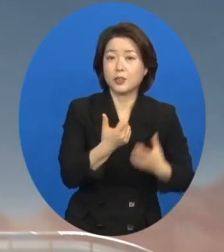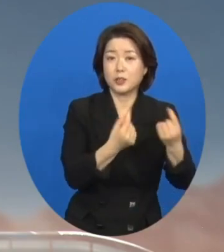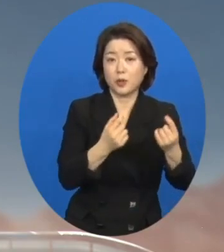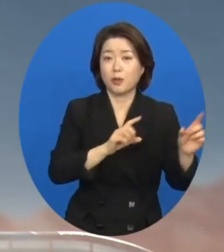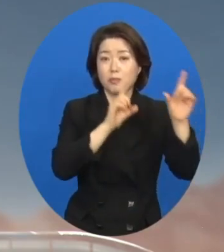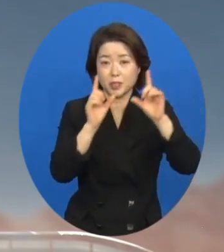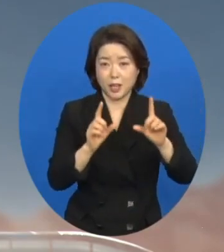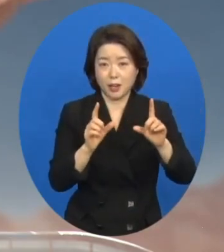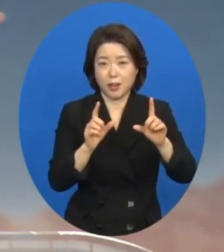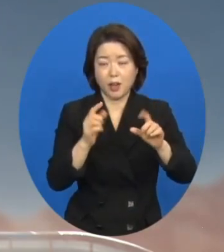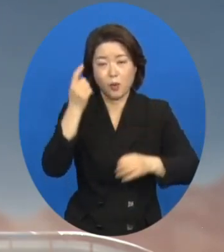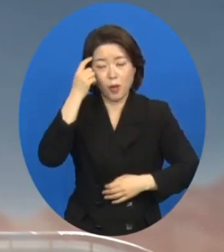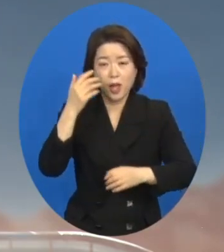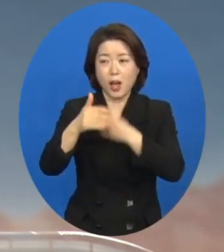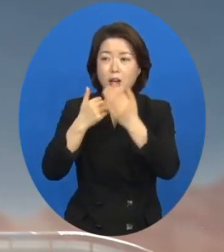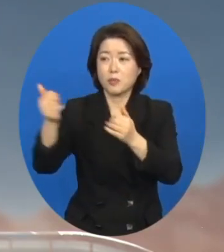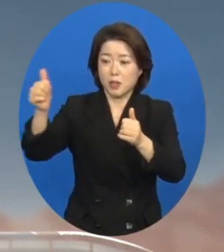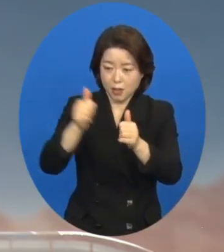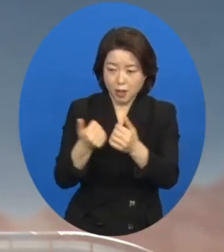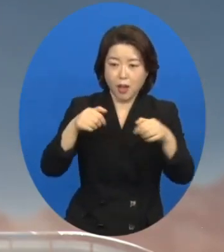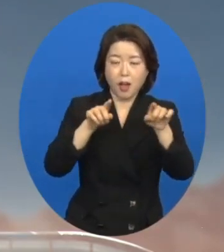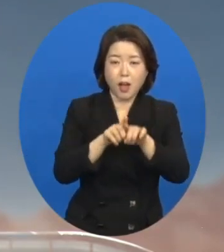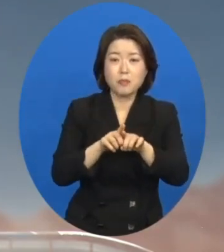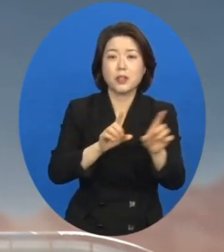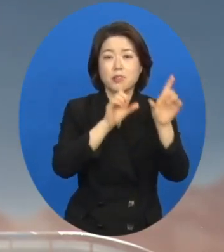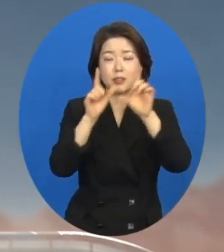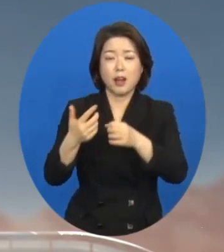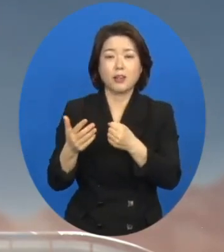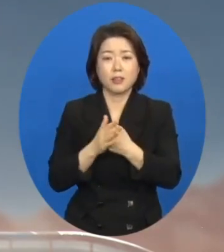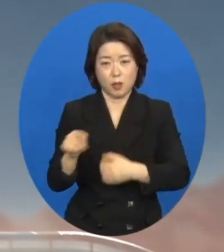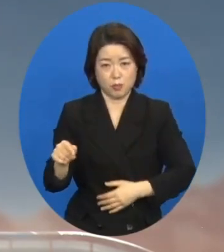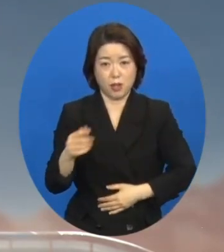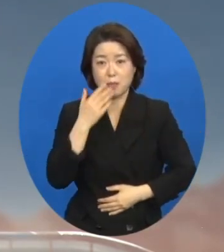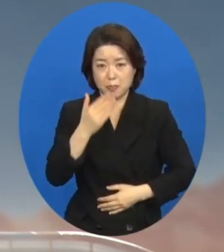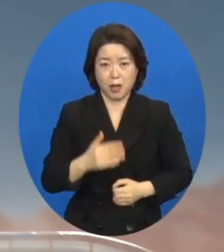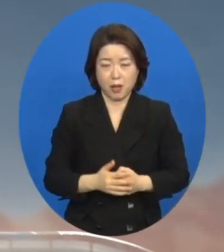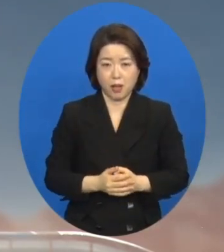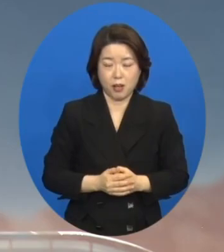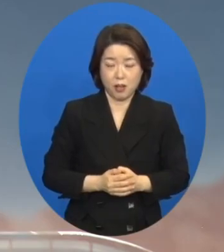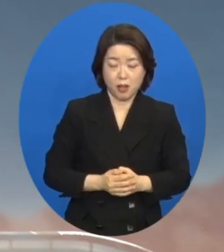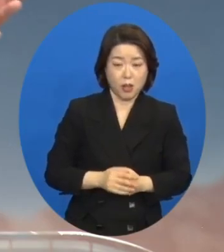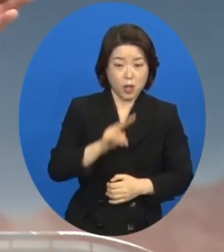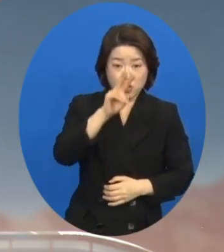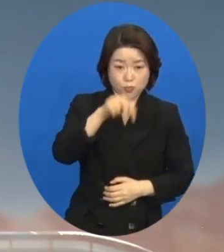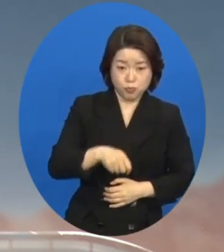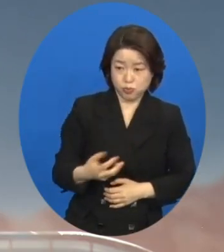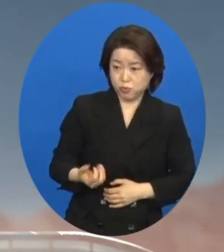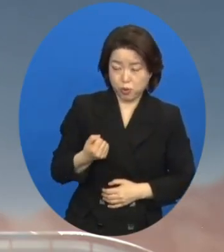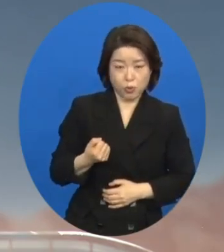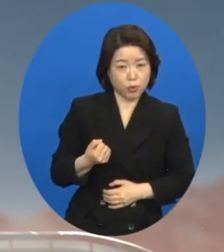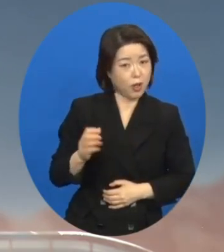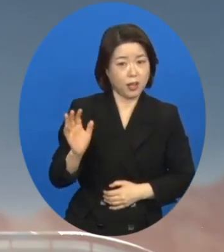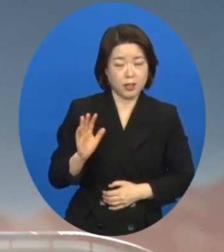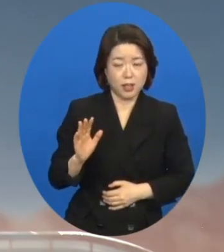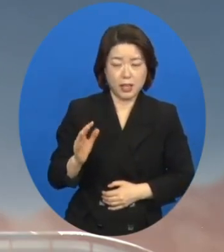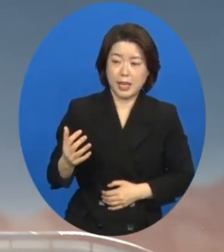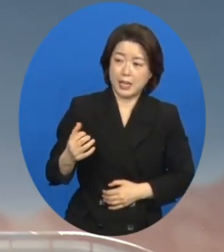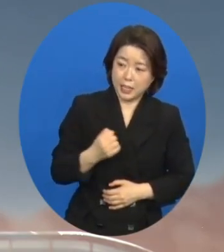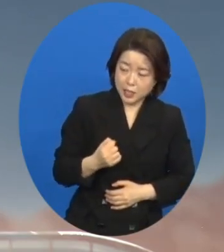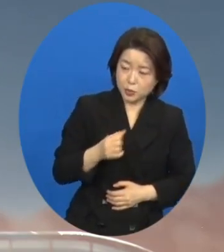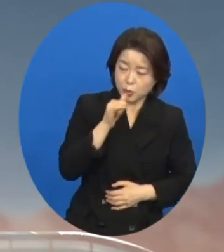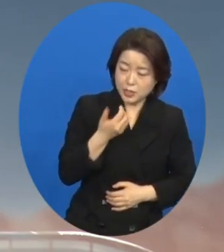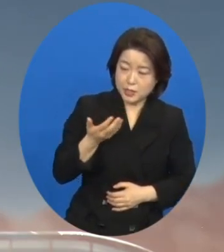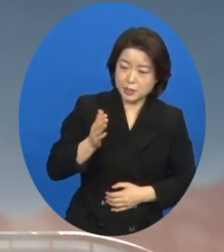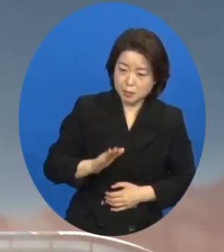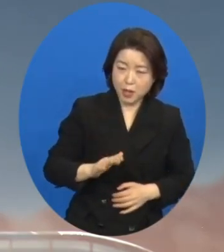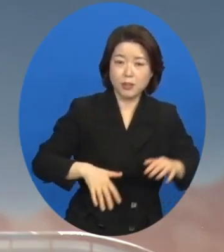하시니까 그렇게 살았던 거예요. 이것이 기독교의 재물관이거든요. 무소유가 아니에요. 가져도 가지지 않은 것처럼